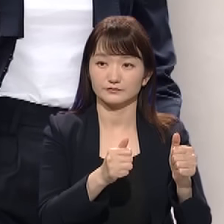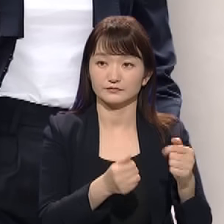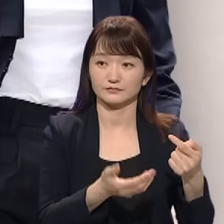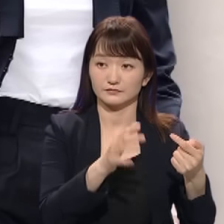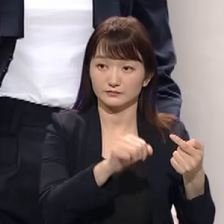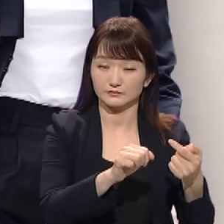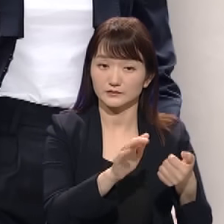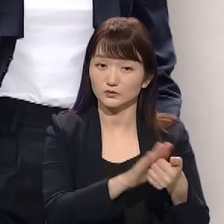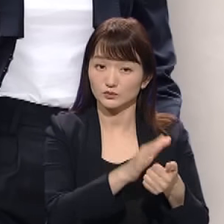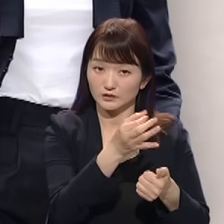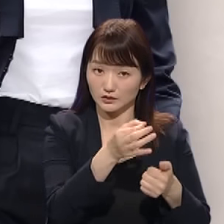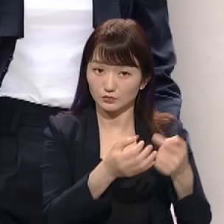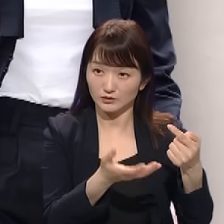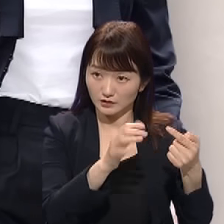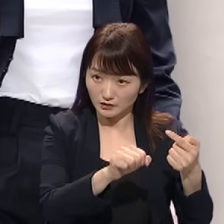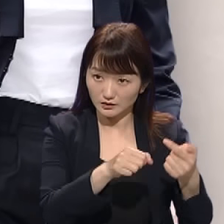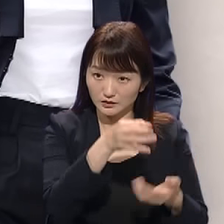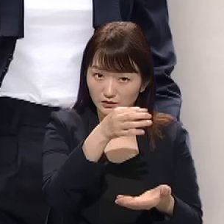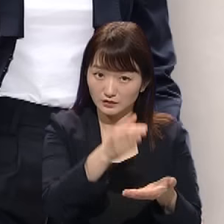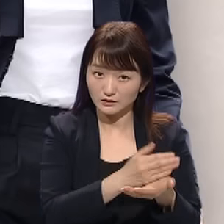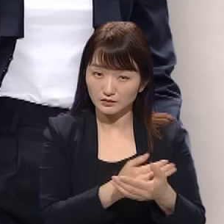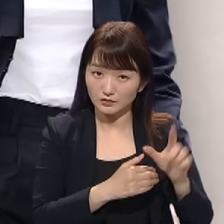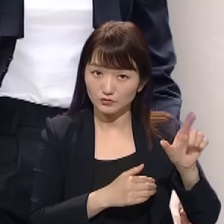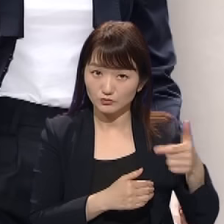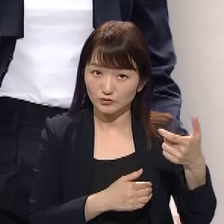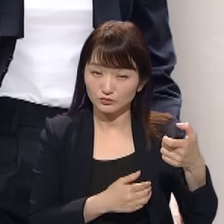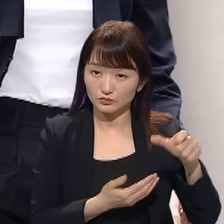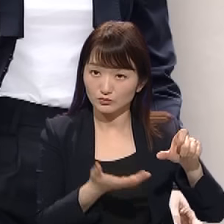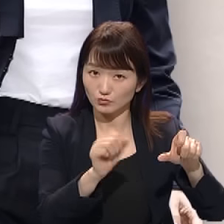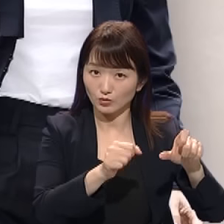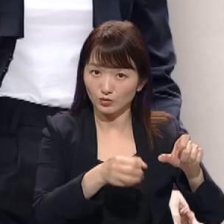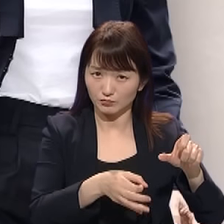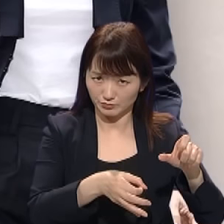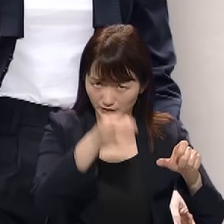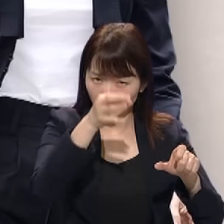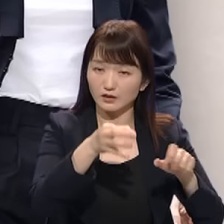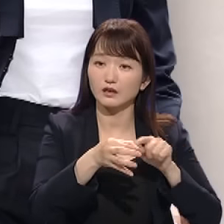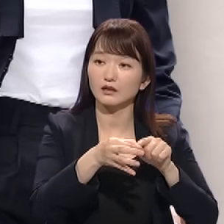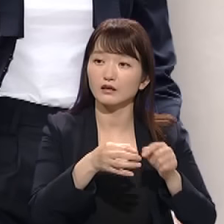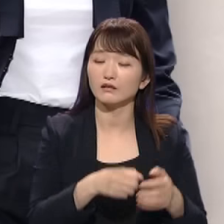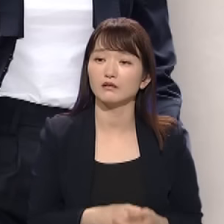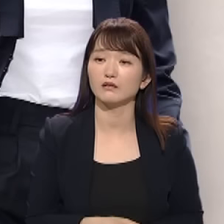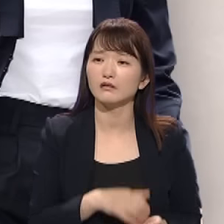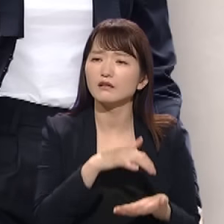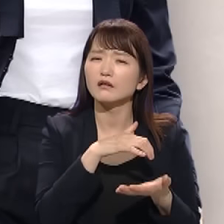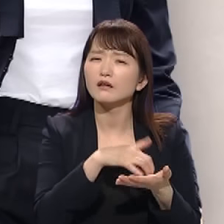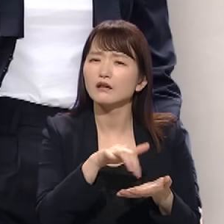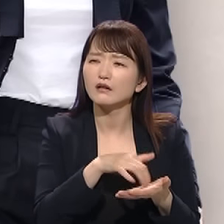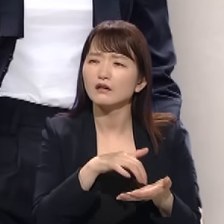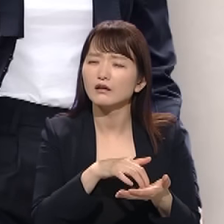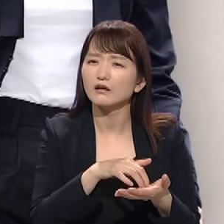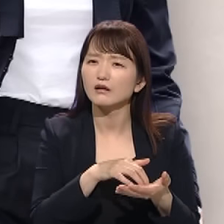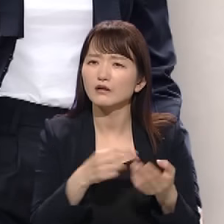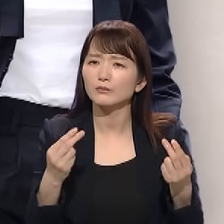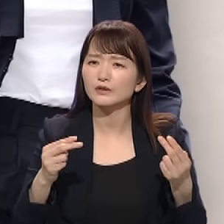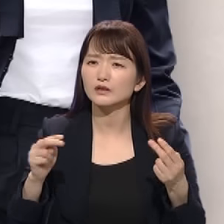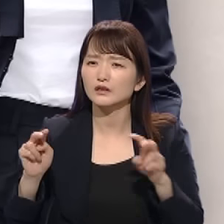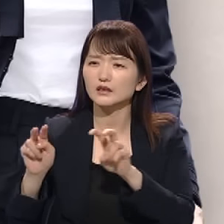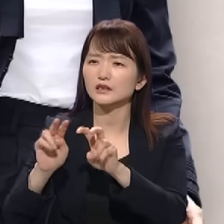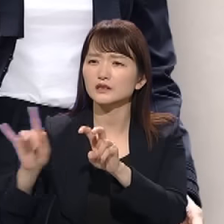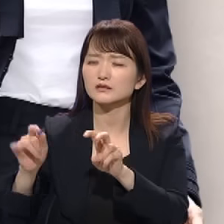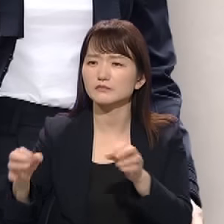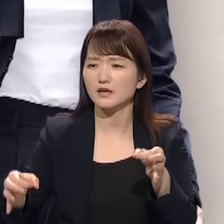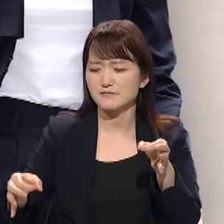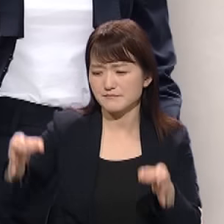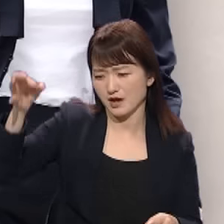원과 위자료 1억 원과 그다음에 재산 분할 665억 원도 굉장히 높은 금액이었는데요. 계산해 보시면요, 딱 20배 뛰었습니다. 아,